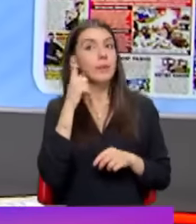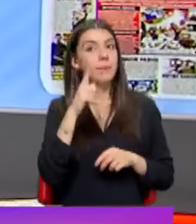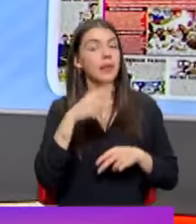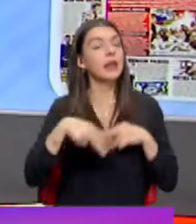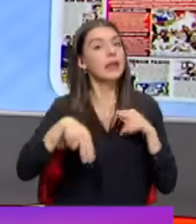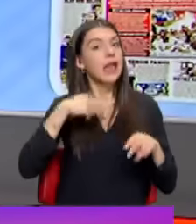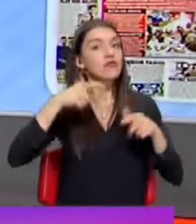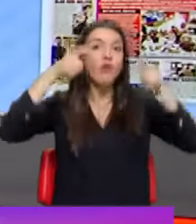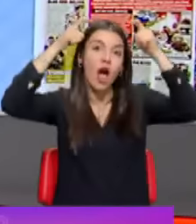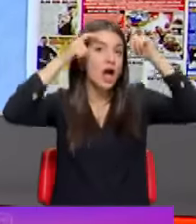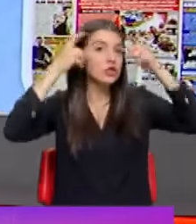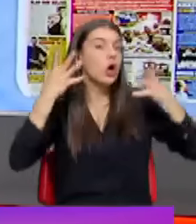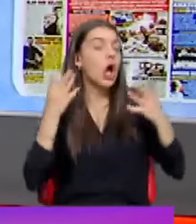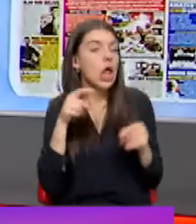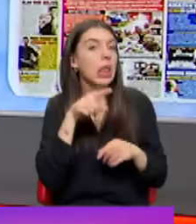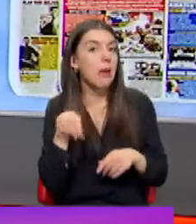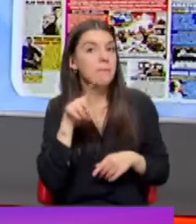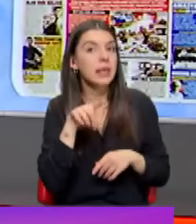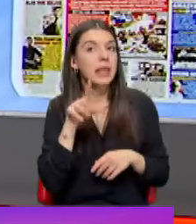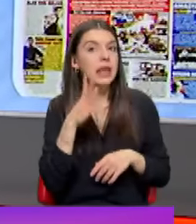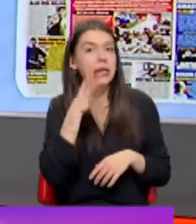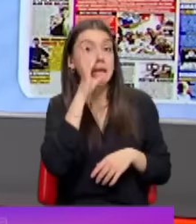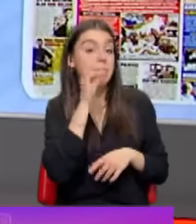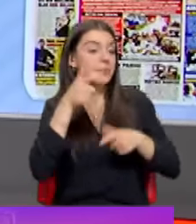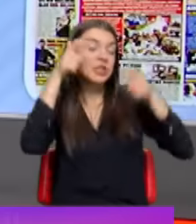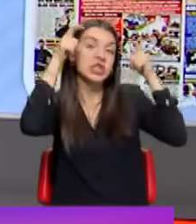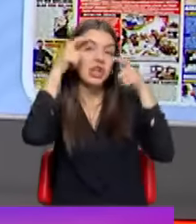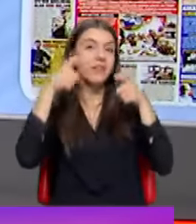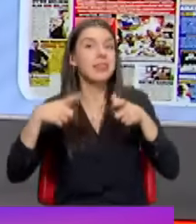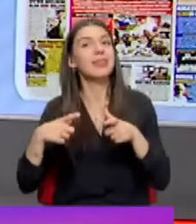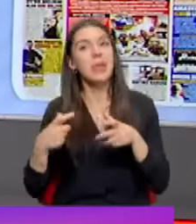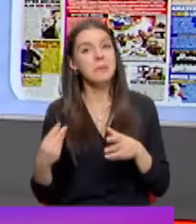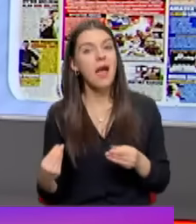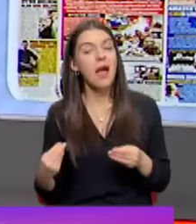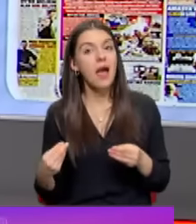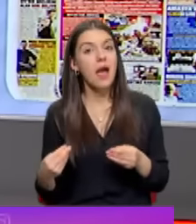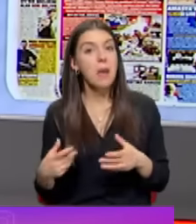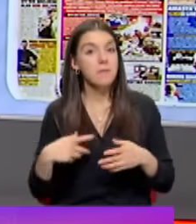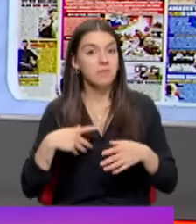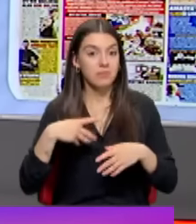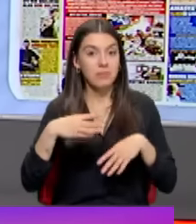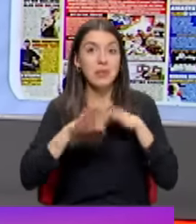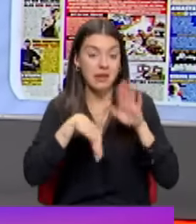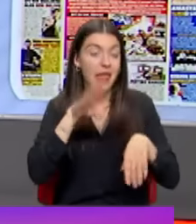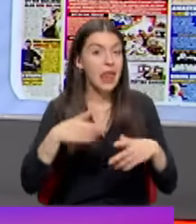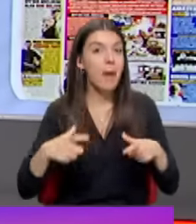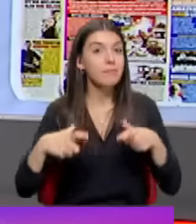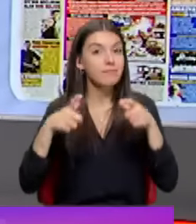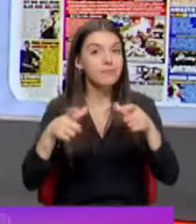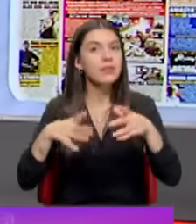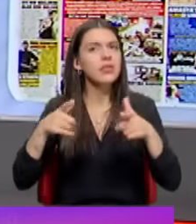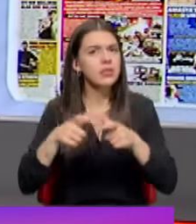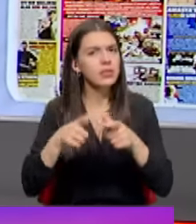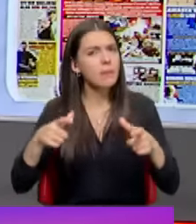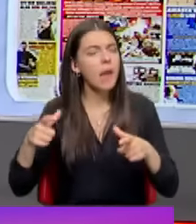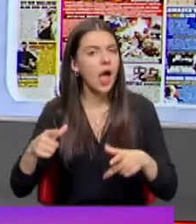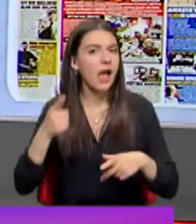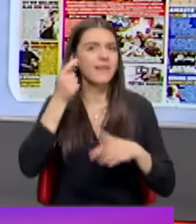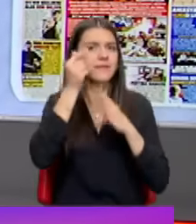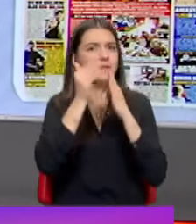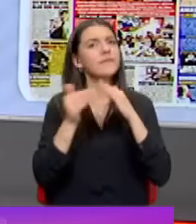rüştünü ispatlamış çok iyi şeflerimiz var. Bilmem kim şefin tabağı denilerek pazarlanan tabaklarda evet